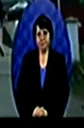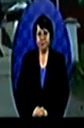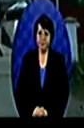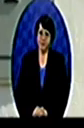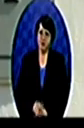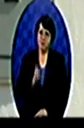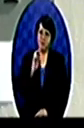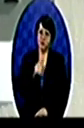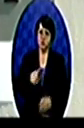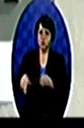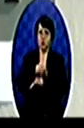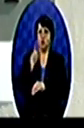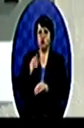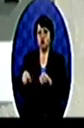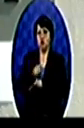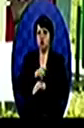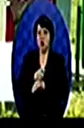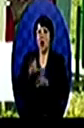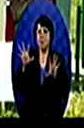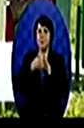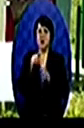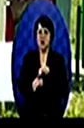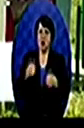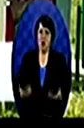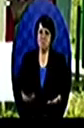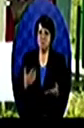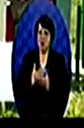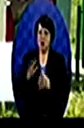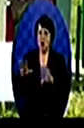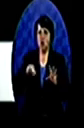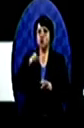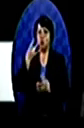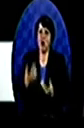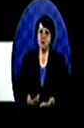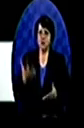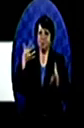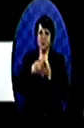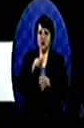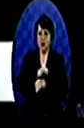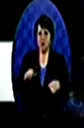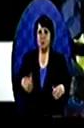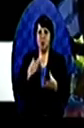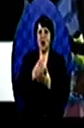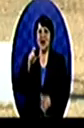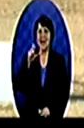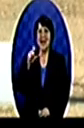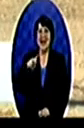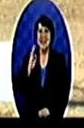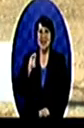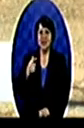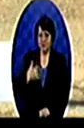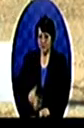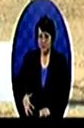За Баянзүрх дөргийн 21-р хороонд харьяалтаар 10,000 орчим иргэн бий. Үүнээс гадна төр оршин суугч 5,000 гаруй иргэн байгаа юм. Гэтэл 2 жилийн